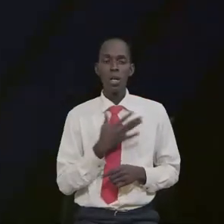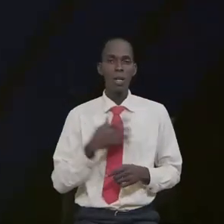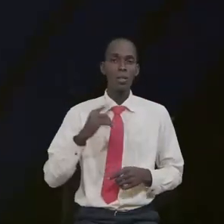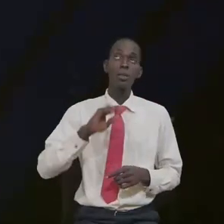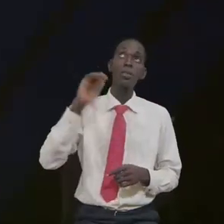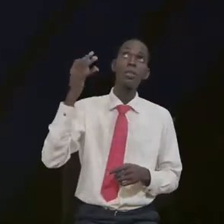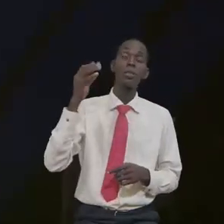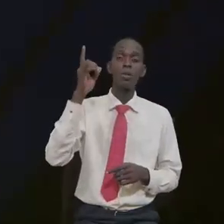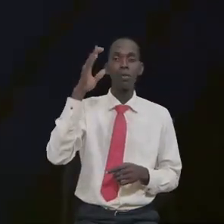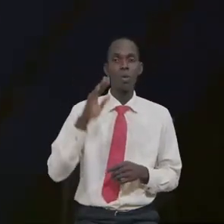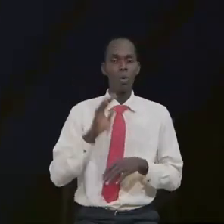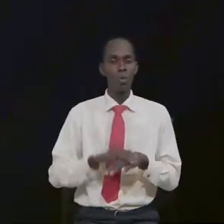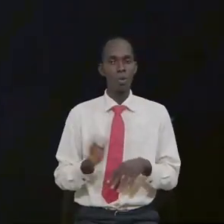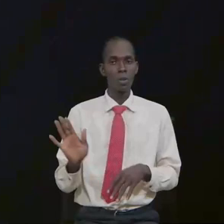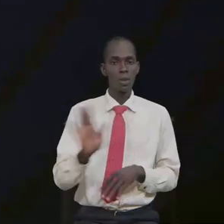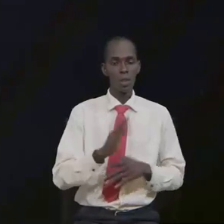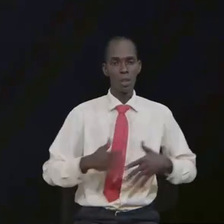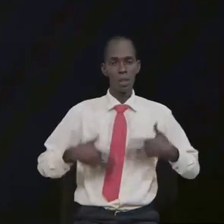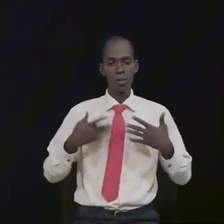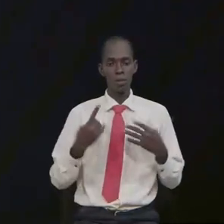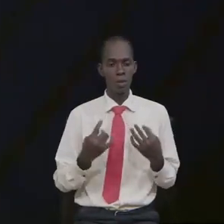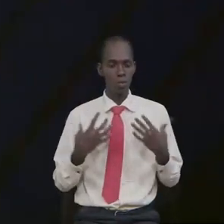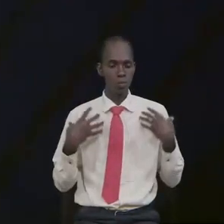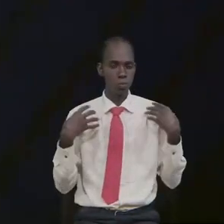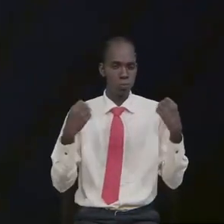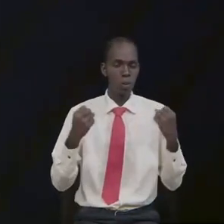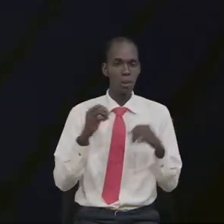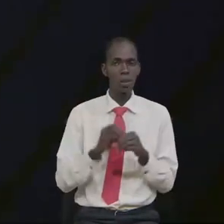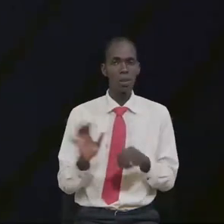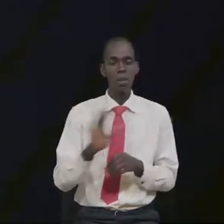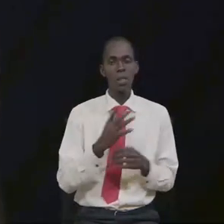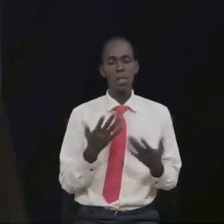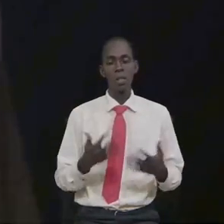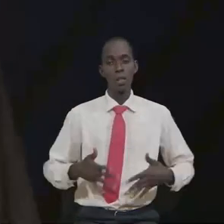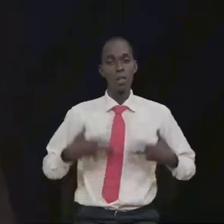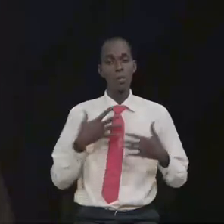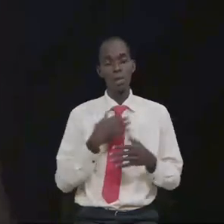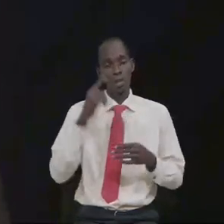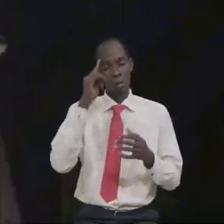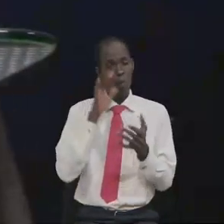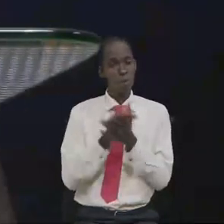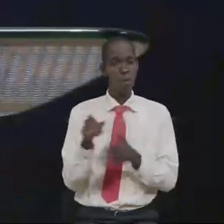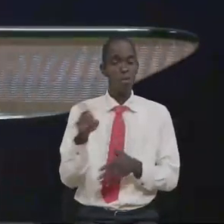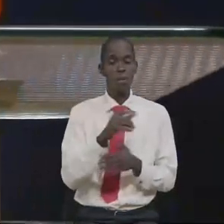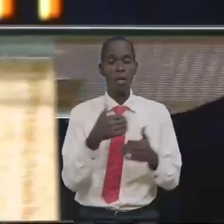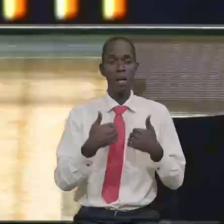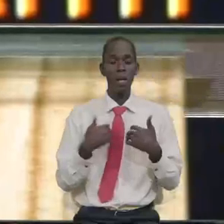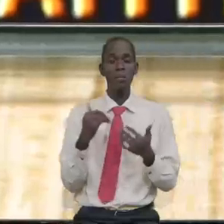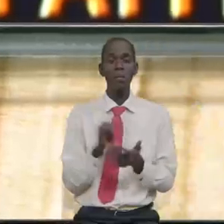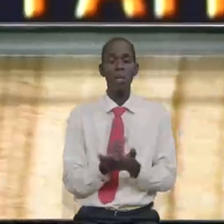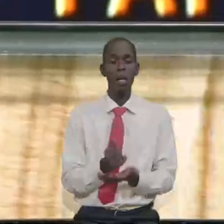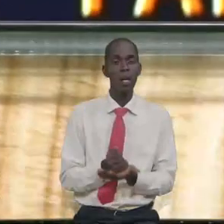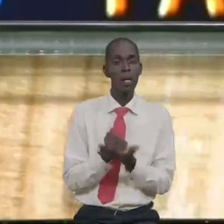leur vie, le courage dans leur vie, la conviction qu'ils avaient de pouvoir tenir